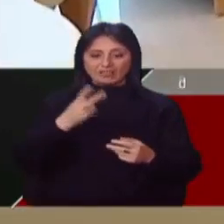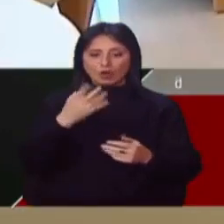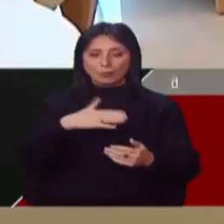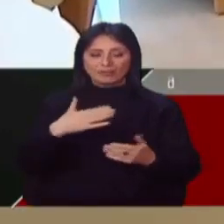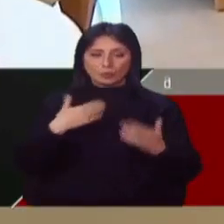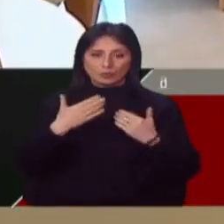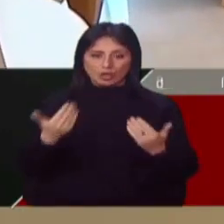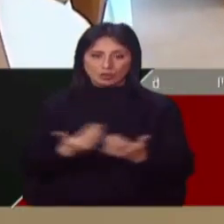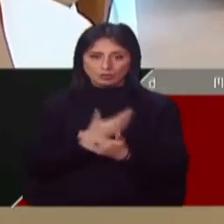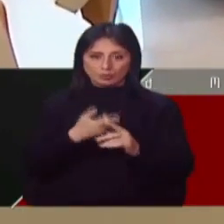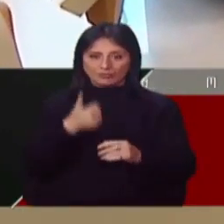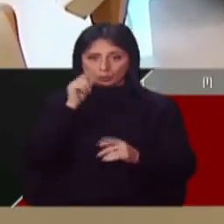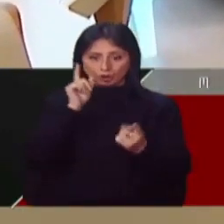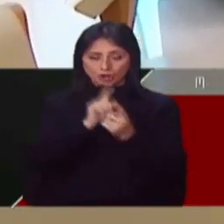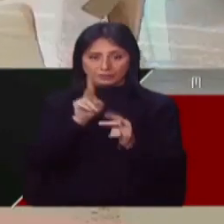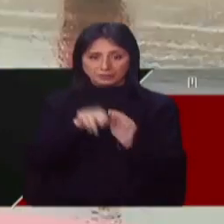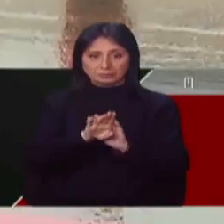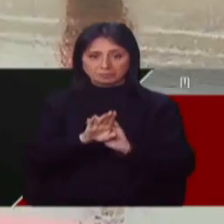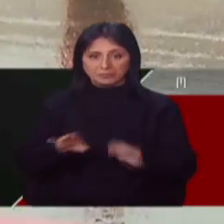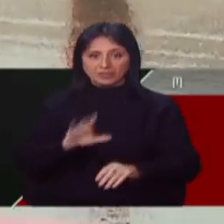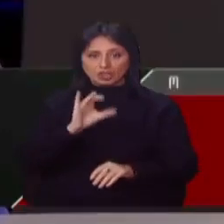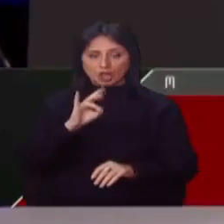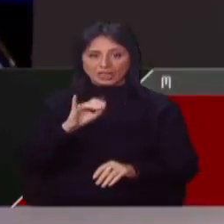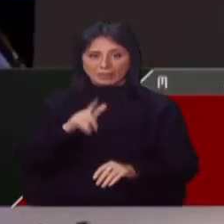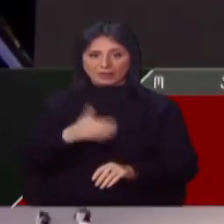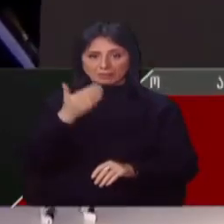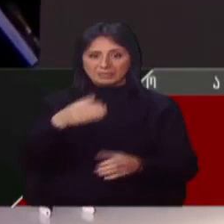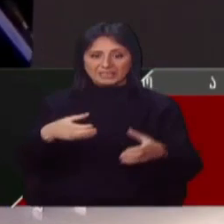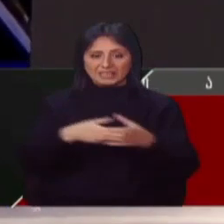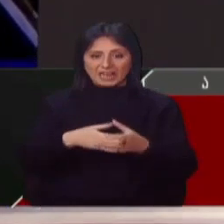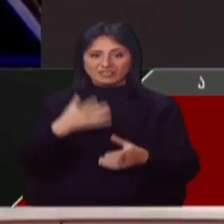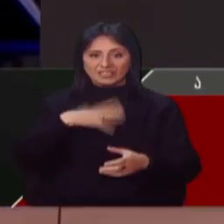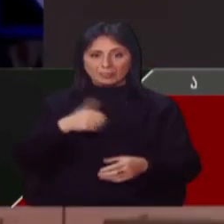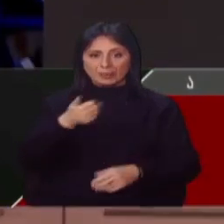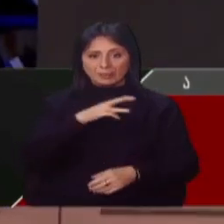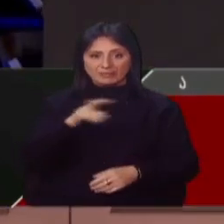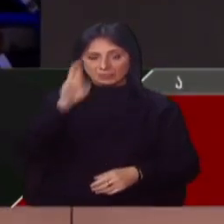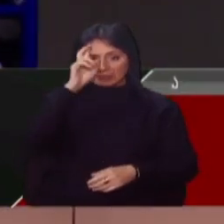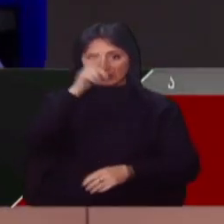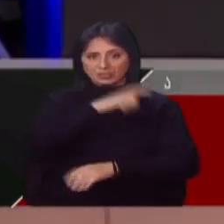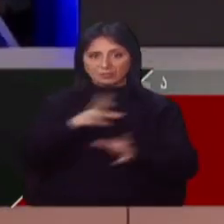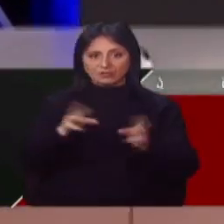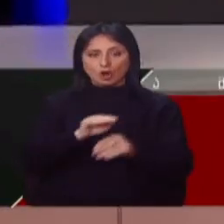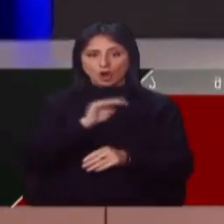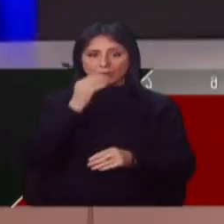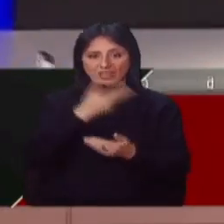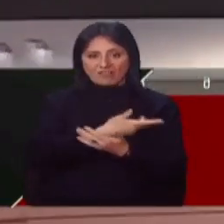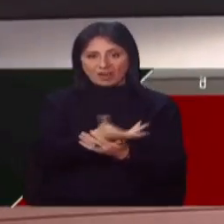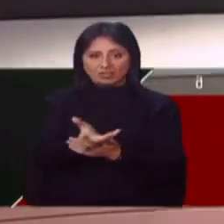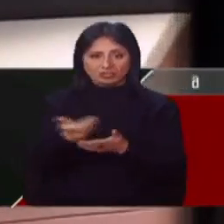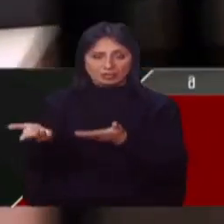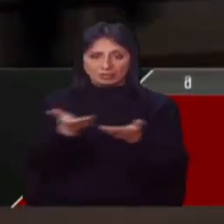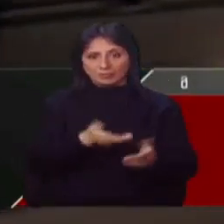ორმხრივ ურთიერთობებს გუშინ კი შეხვერებისდასრულების შემდეგტოტნბერგსა და მის დელეგაცია საქართველოს პრემიერმა მთავრობის წევრებთან ერთად ოფიციალურ ახშამზე